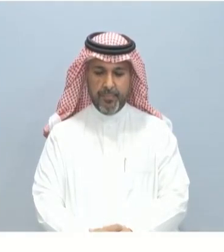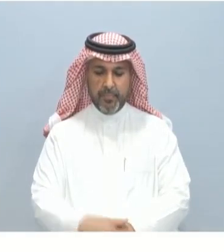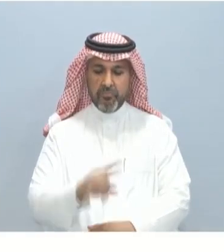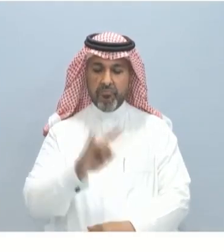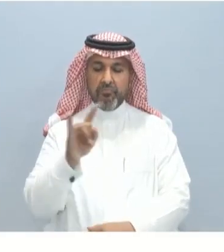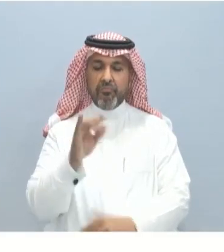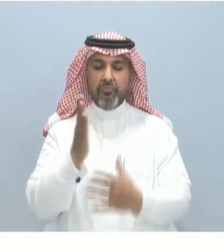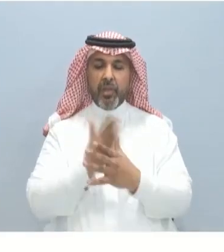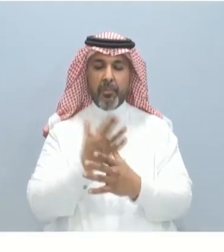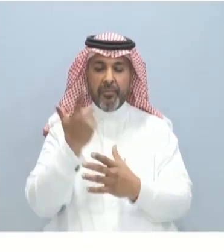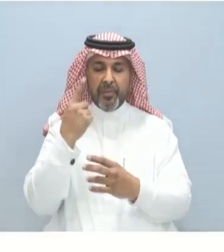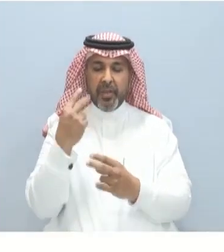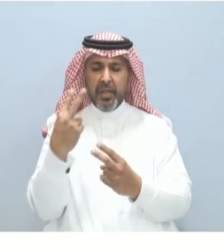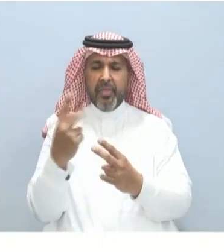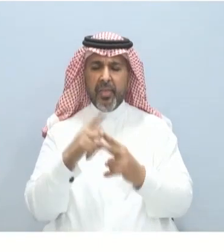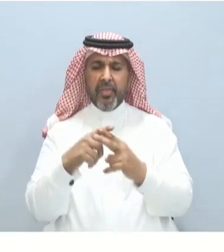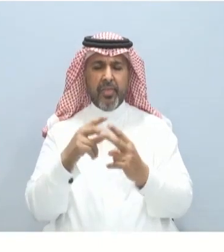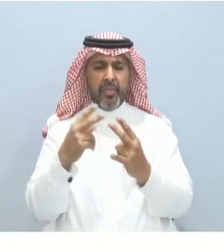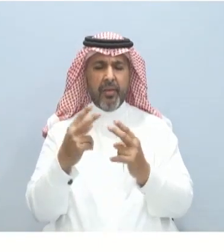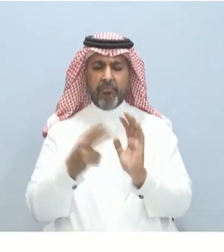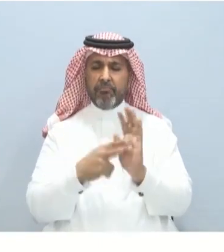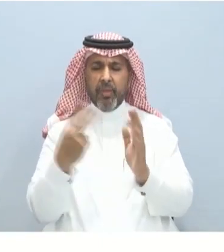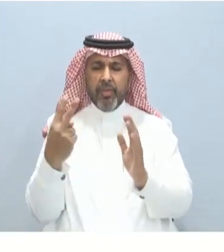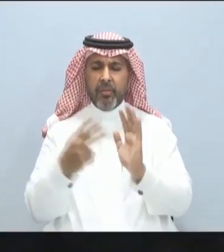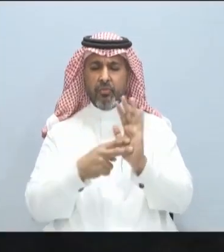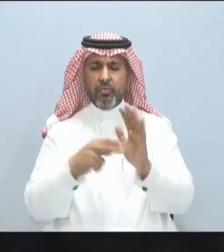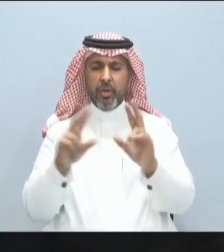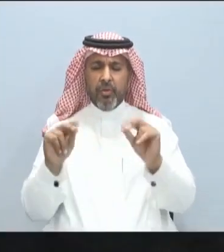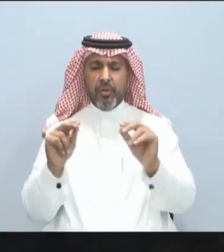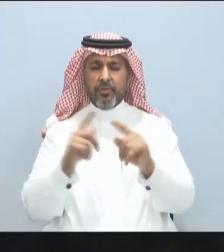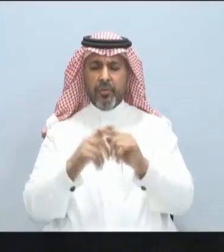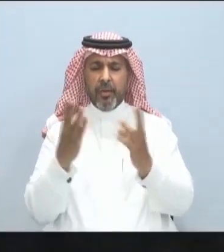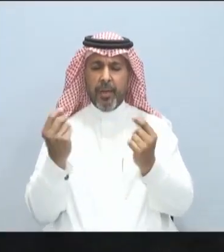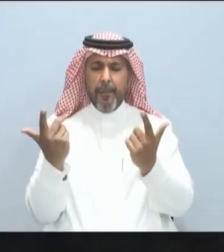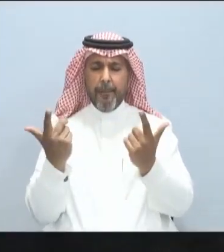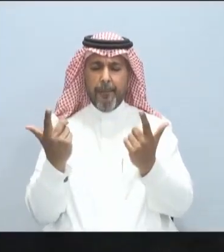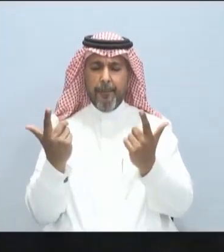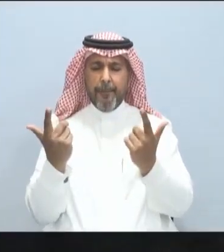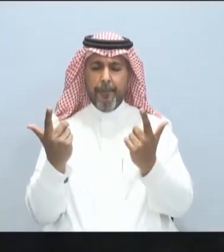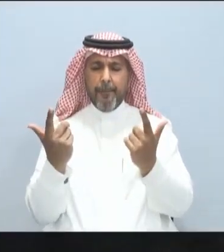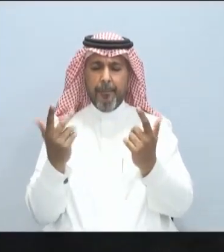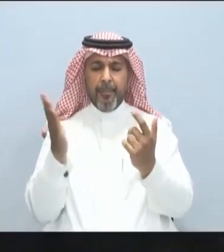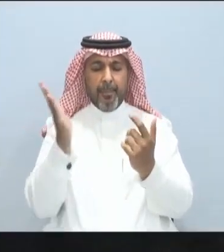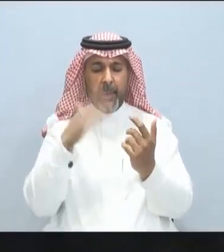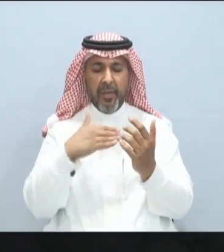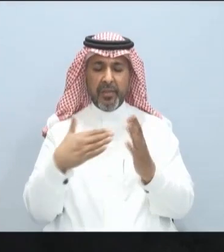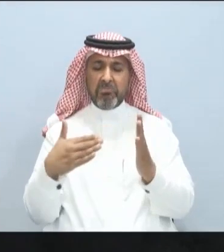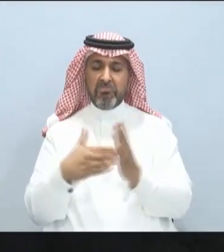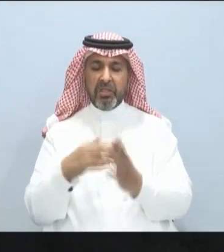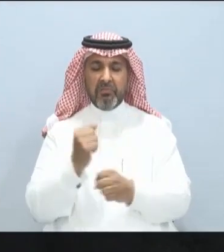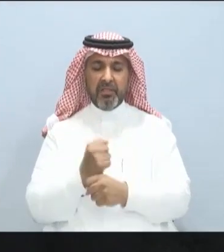تمثل مربع كامل اذا بالتالي الشرط الاول لم يتحقق اذا لا نستطيع استكمال